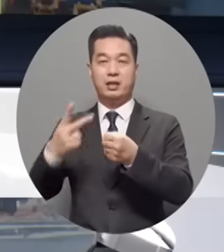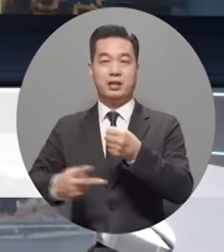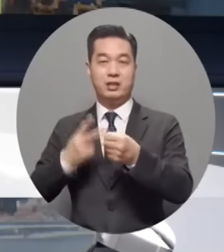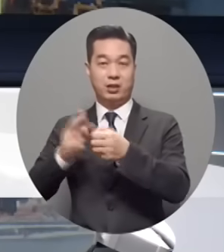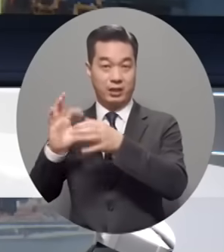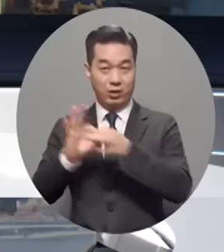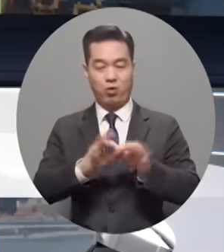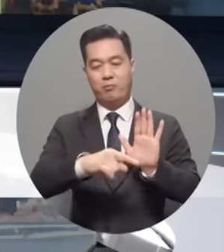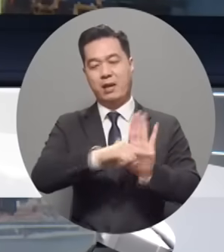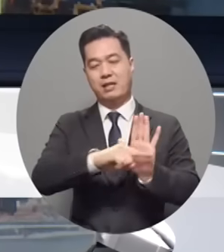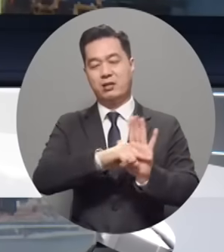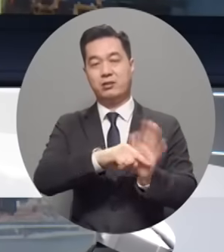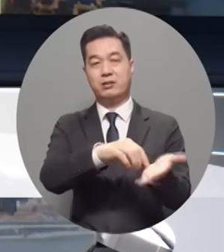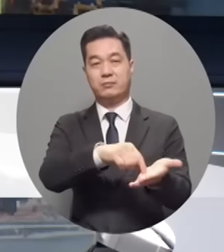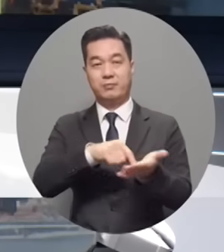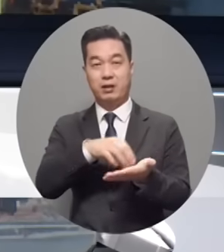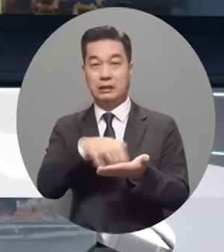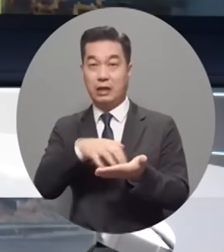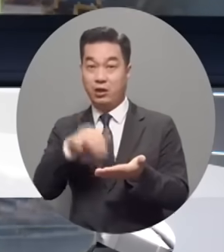기록한 것으로 집계됐습니다.